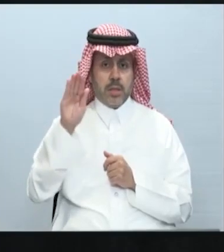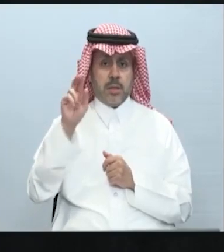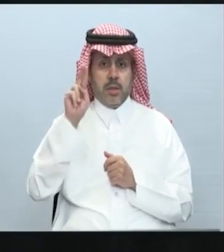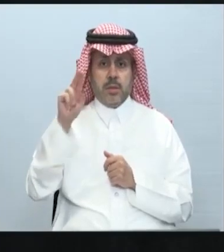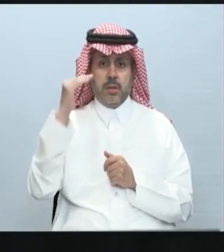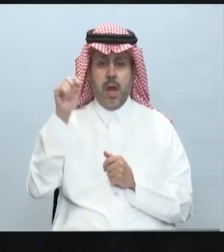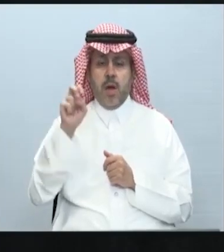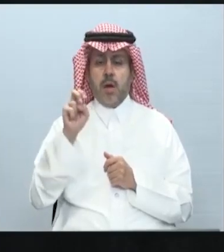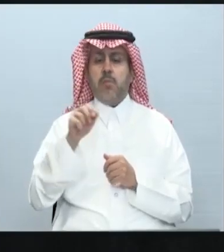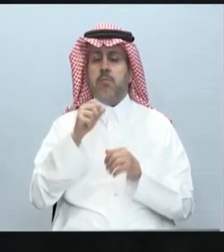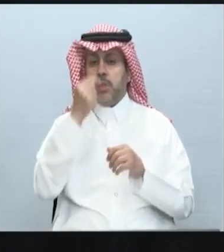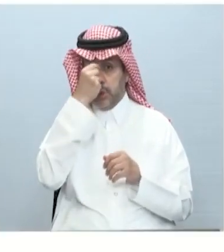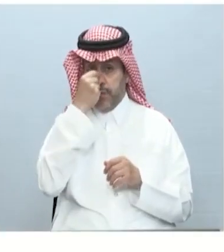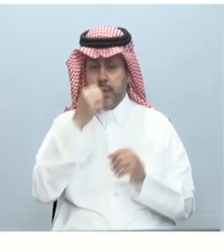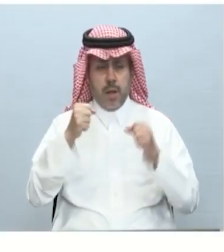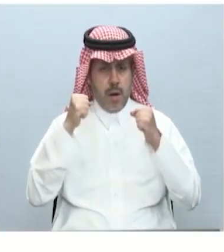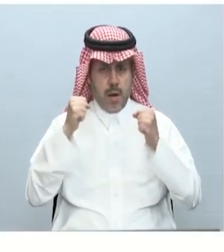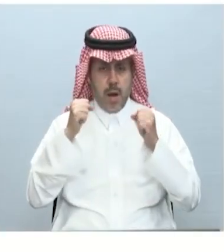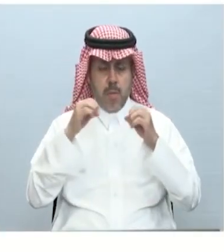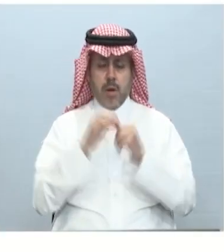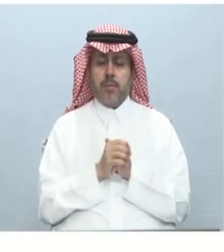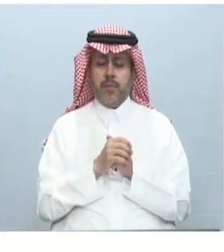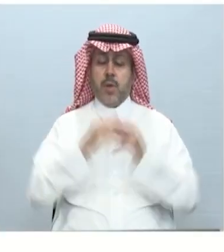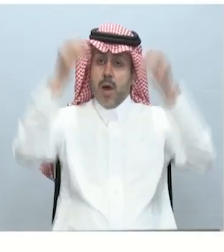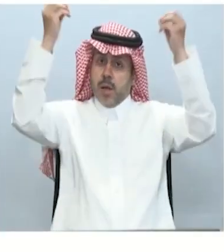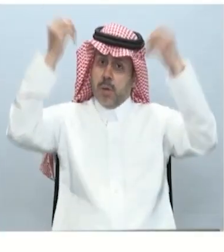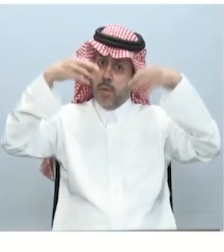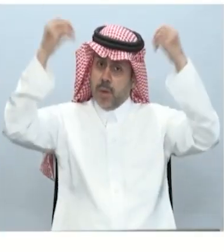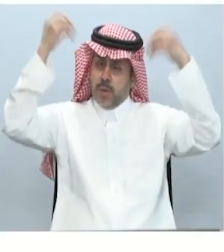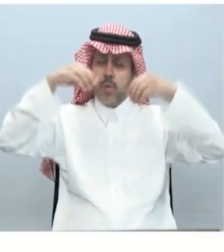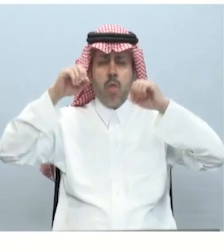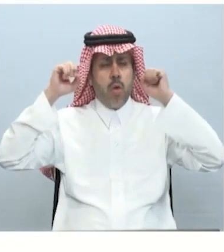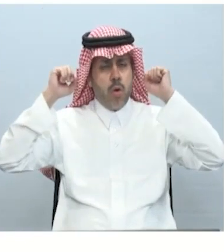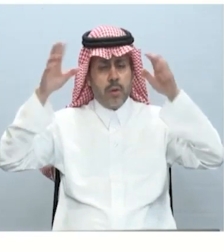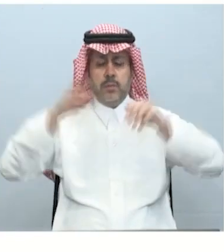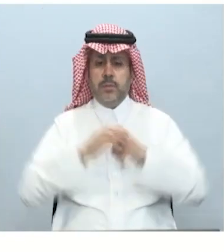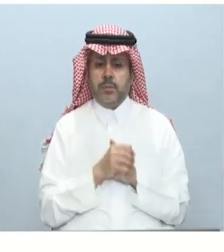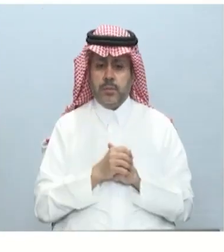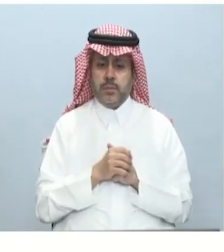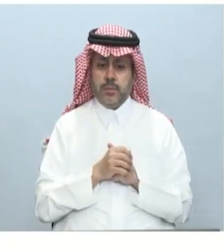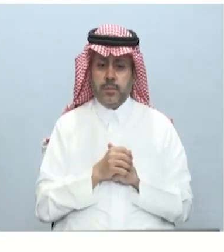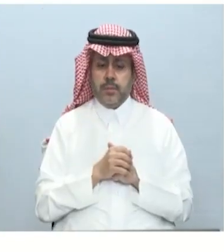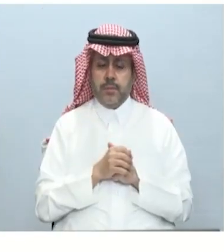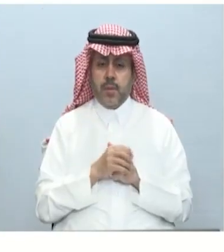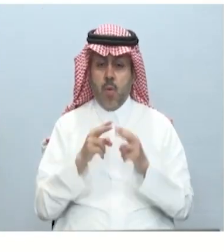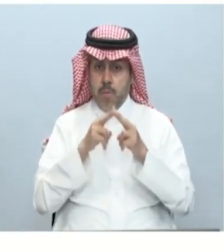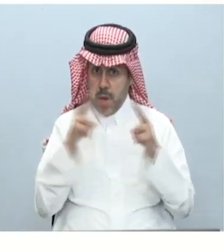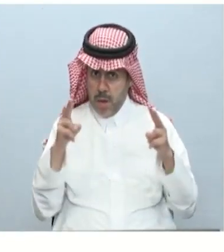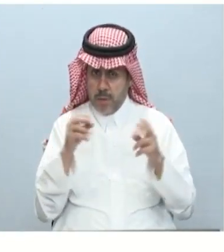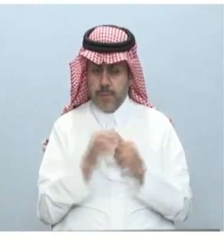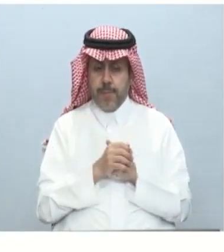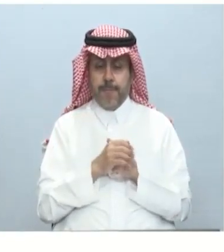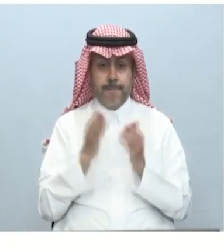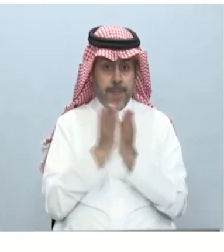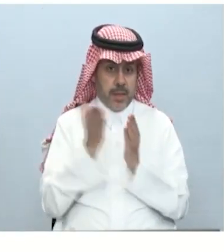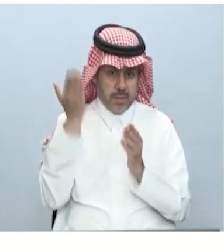صفات الكمال وايضا لما انعم الله على عباده بنعم لا تعد ولا تحصى وبيناها لكم في